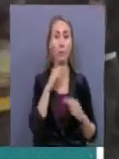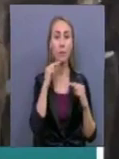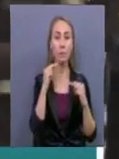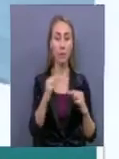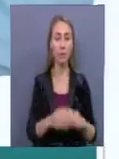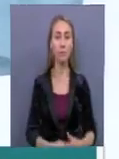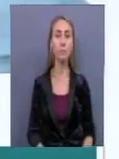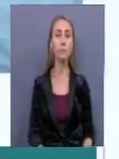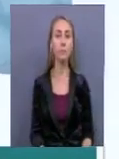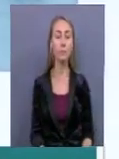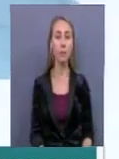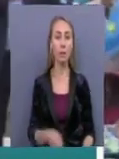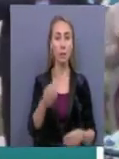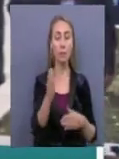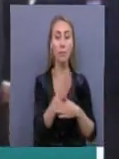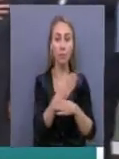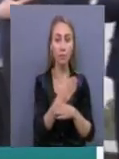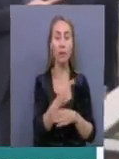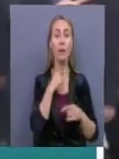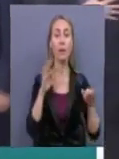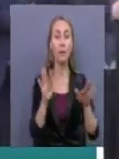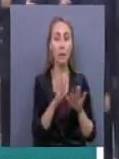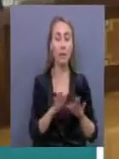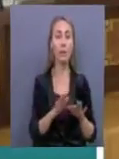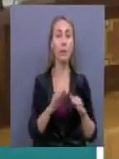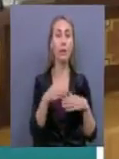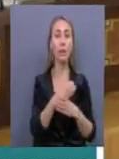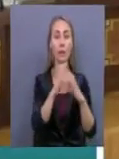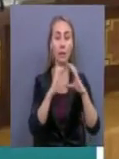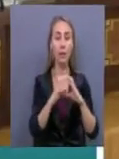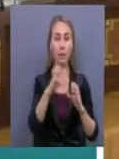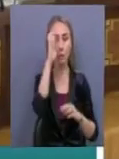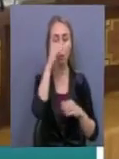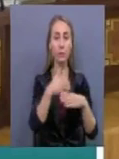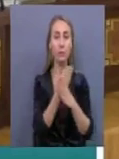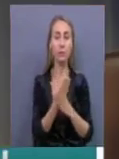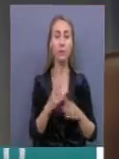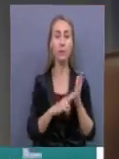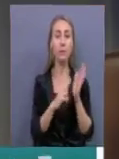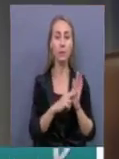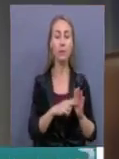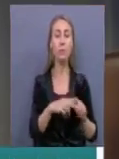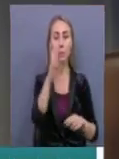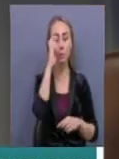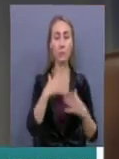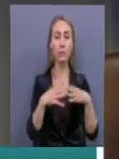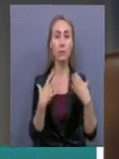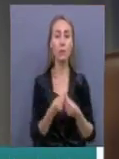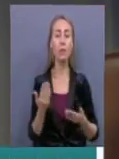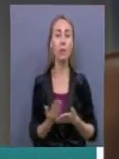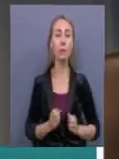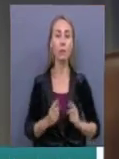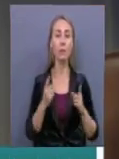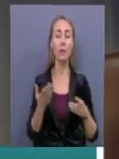Қазақстан Республикасының мемлекеттік рәміздер күнін атап өтті. Облыс әкімі Ермек Маржықбаев пен мемлекеттік мекеме басшылары Бурабай,